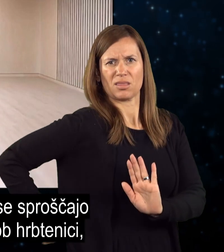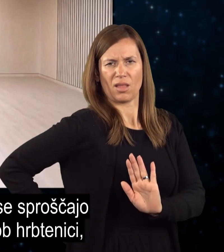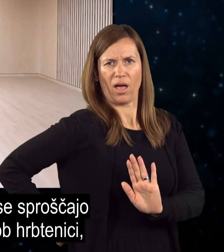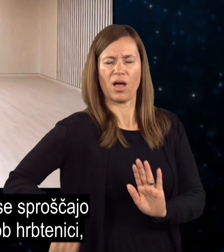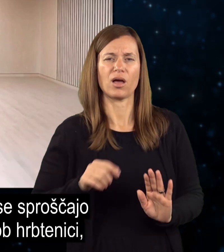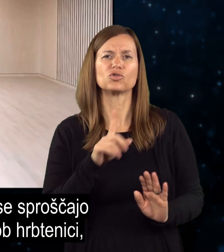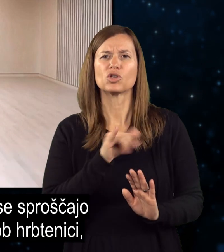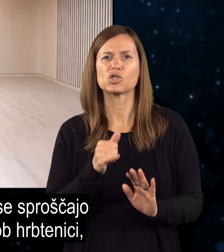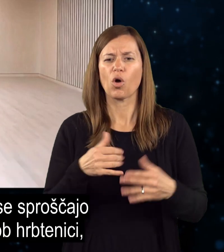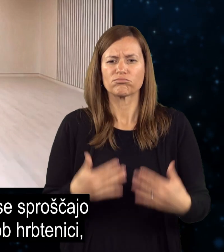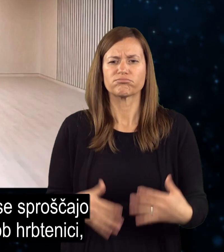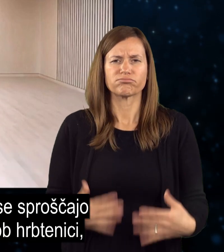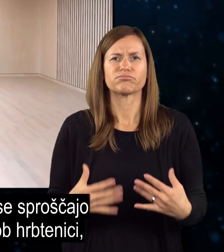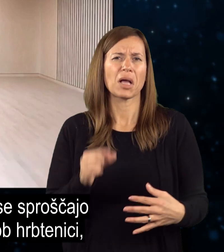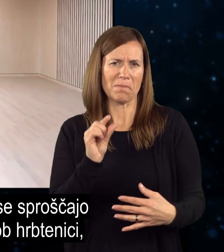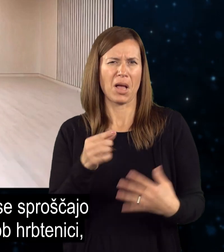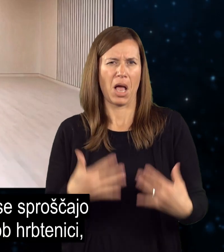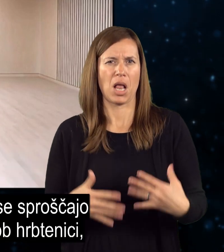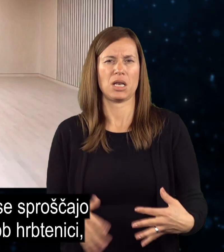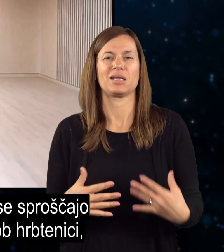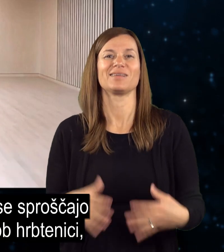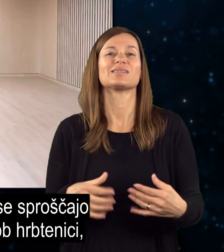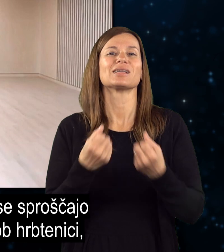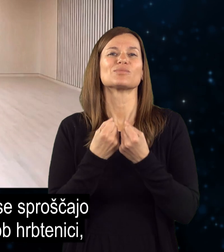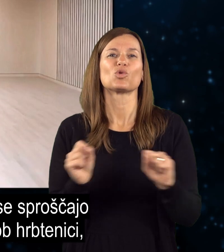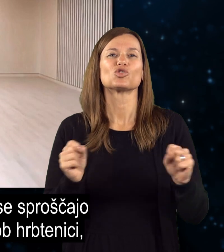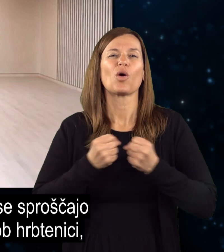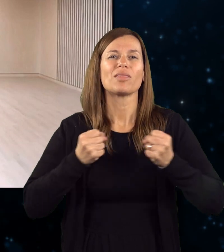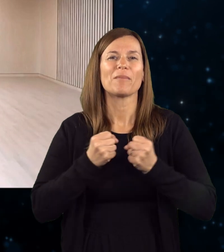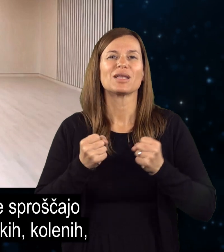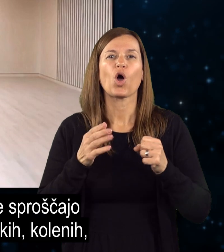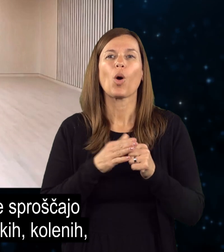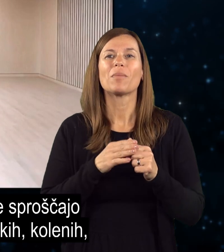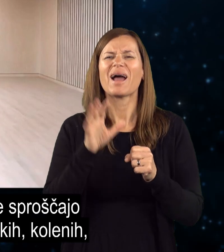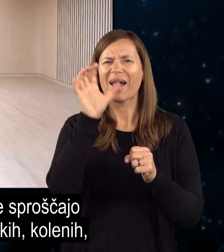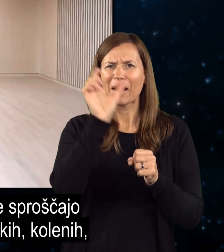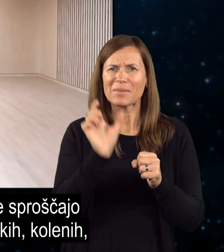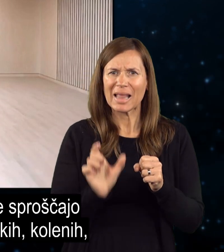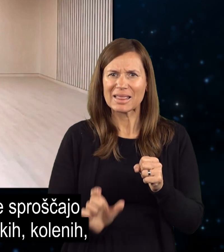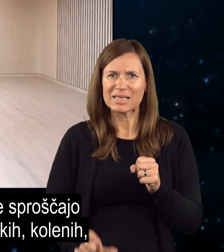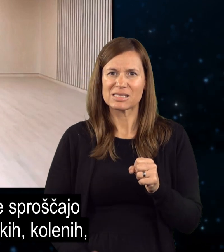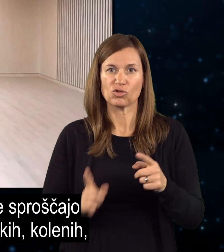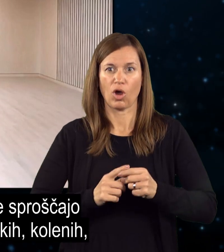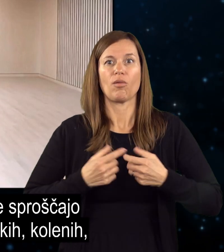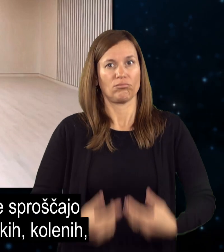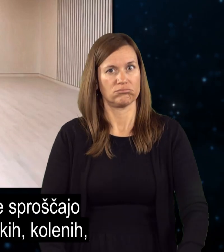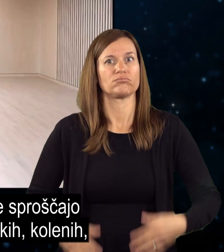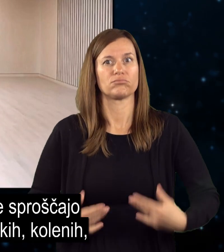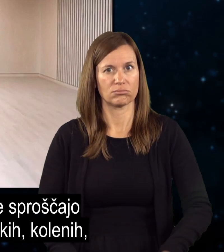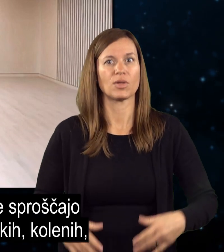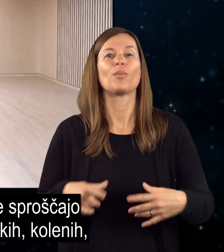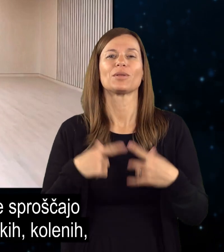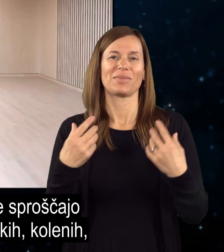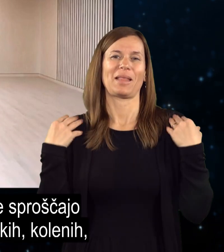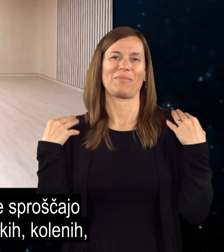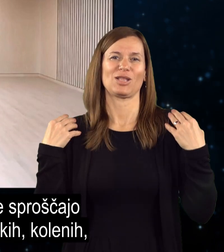nihaji manjši, se sproščajo napetosti neposredno ob hrbtenici. Kadar so nihaji večji, se sproščajo napetosti